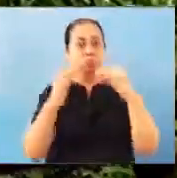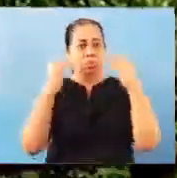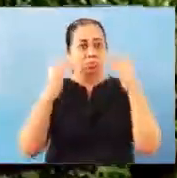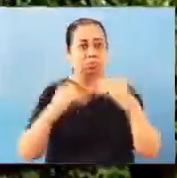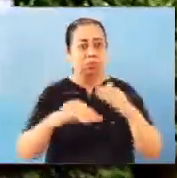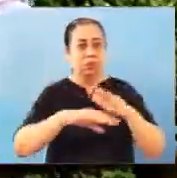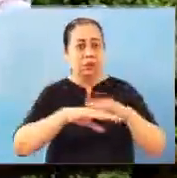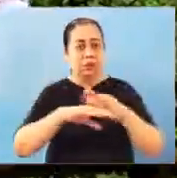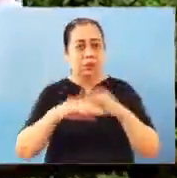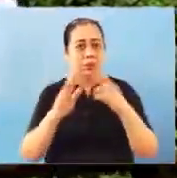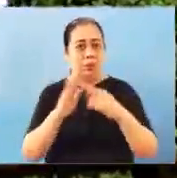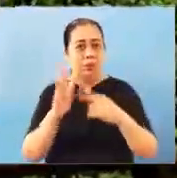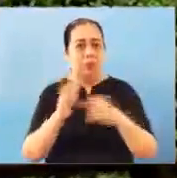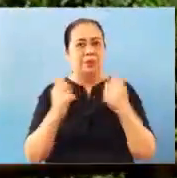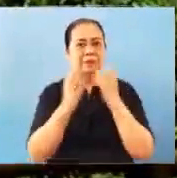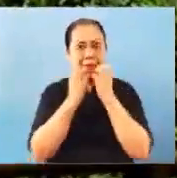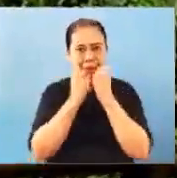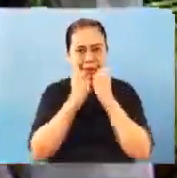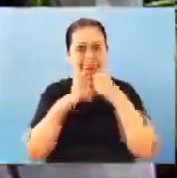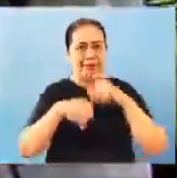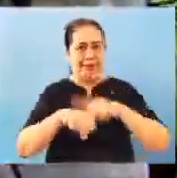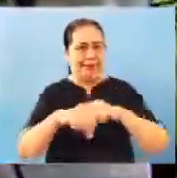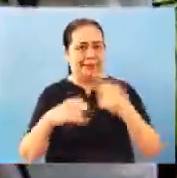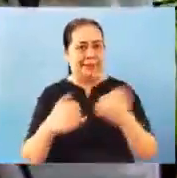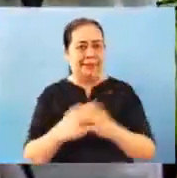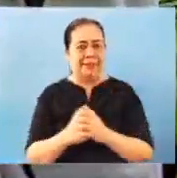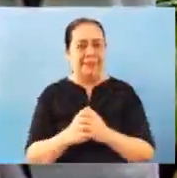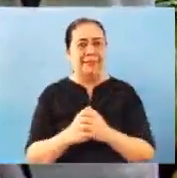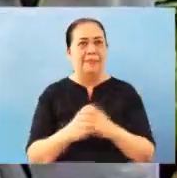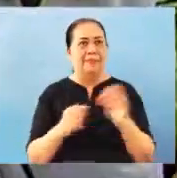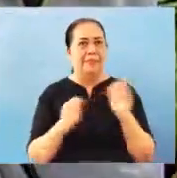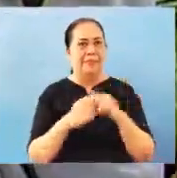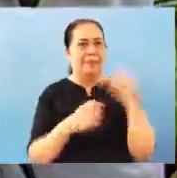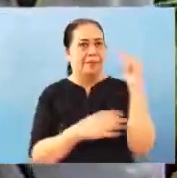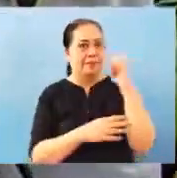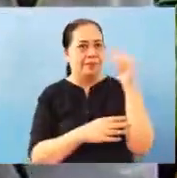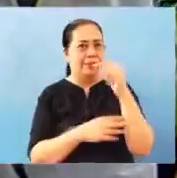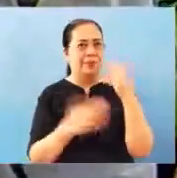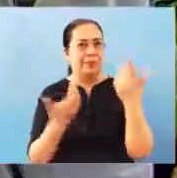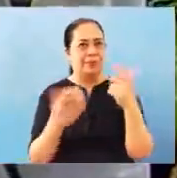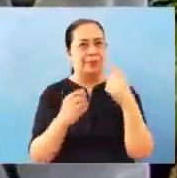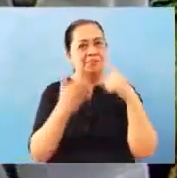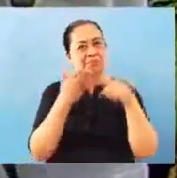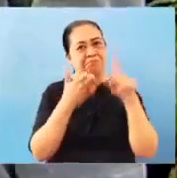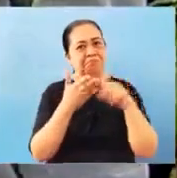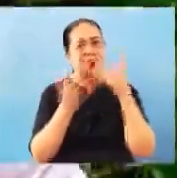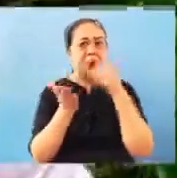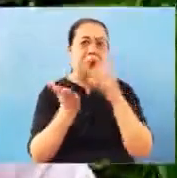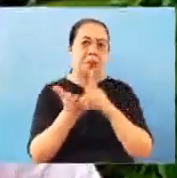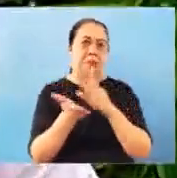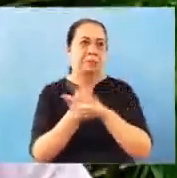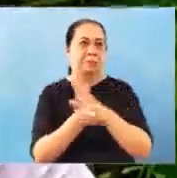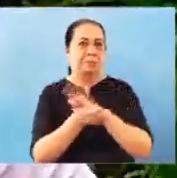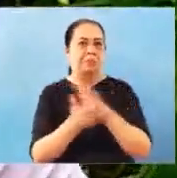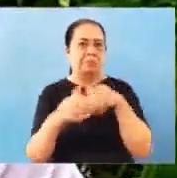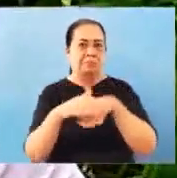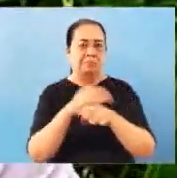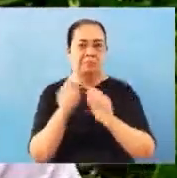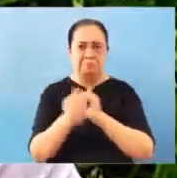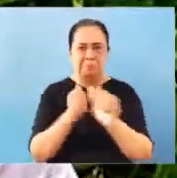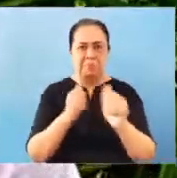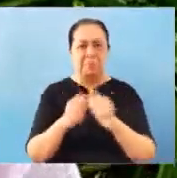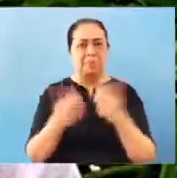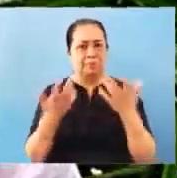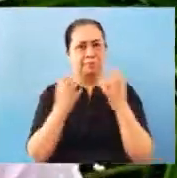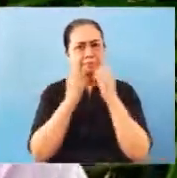sinamantala na nila ang pagkakataon. Smooth lang, even sa airport, parang they check lang the documents, sa diretso na. Worth it naman,